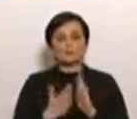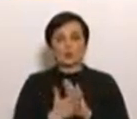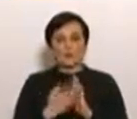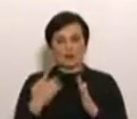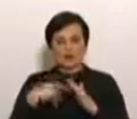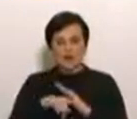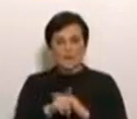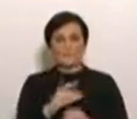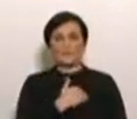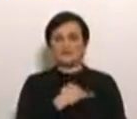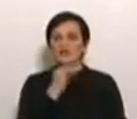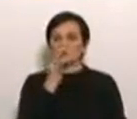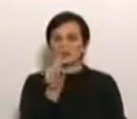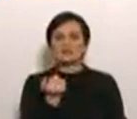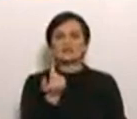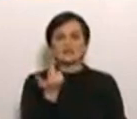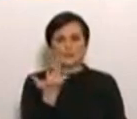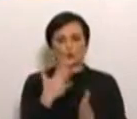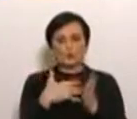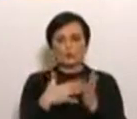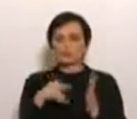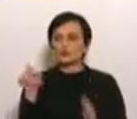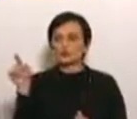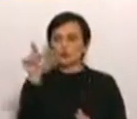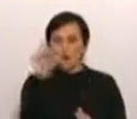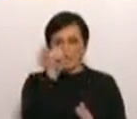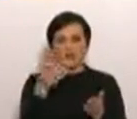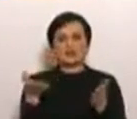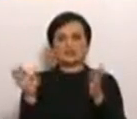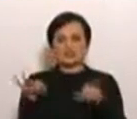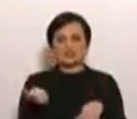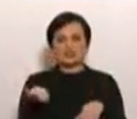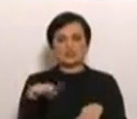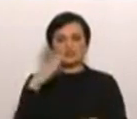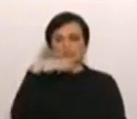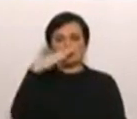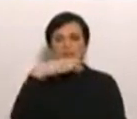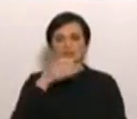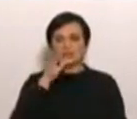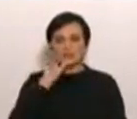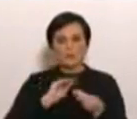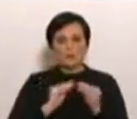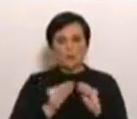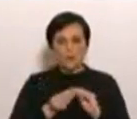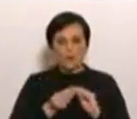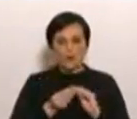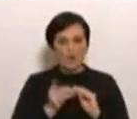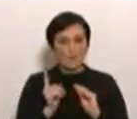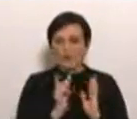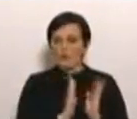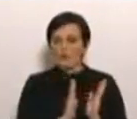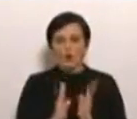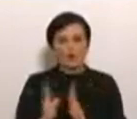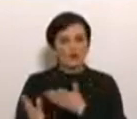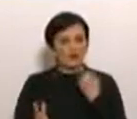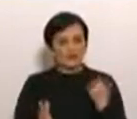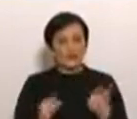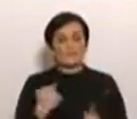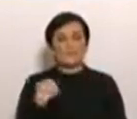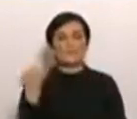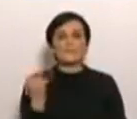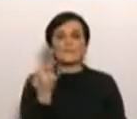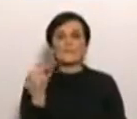მინდა გითხრათ, რომ რამოდენიმე სოფელში რჩება სასმელი წყლის პრობლემა, მოუგვარებელი და მაინტერესებს